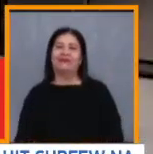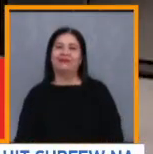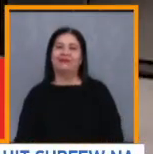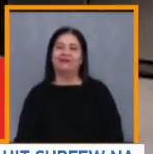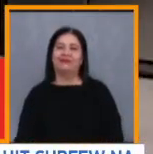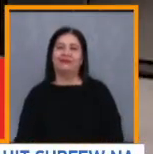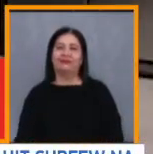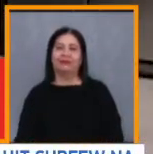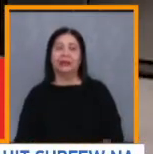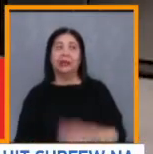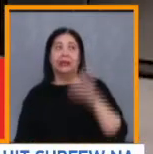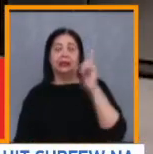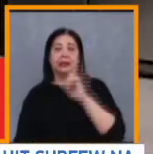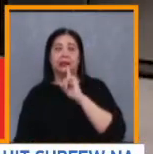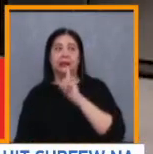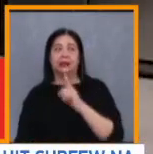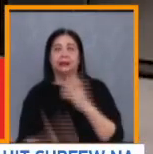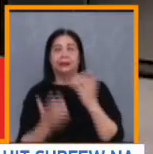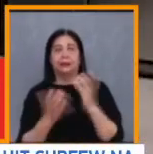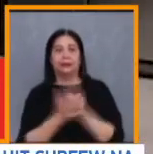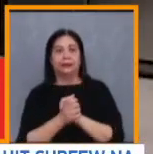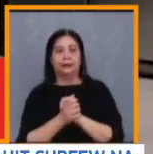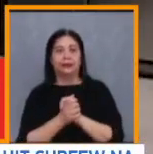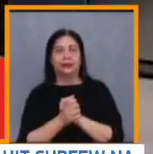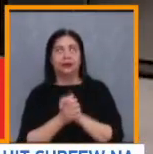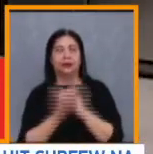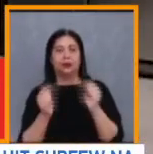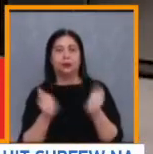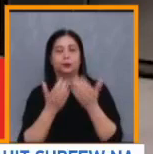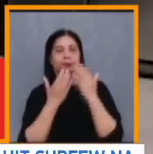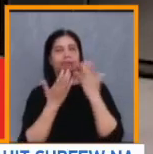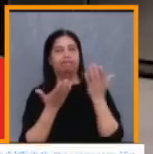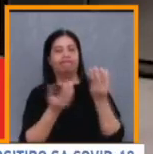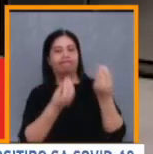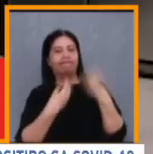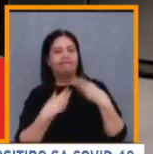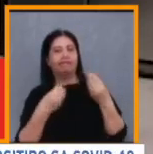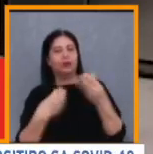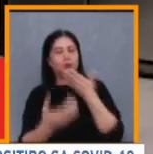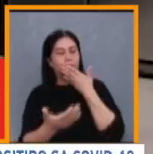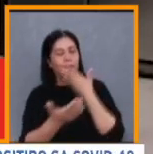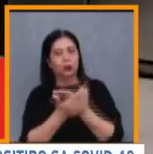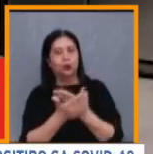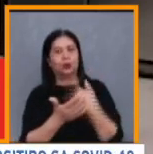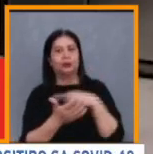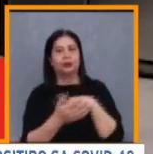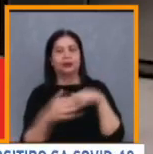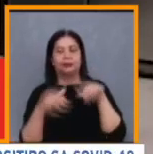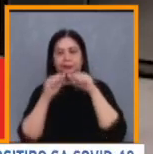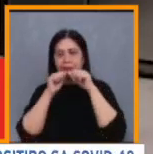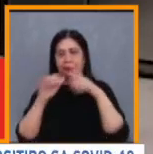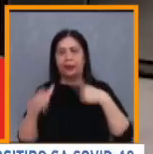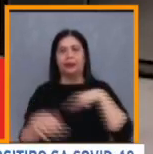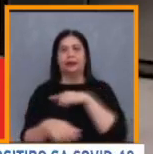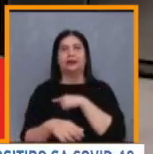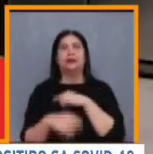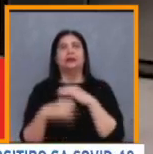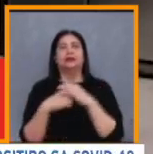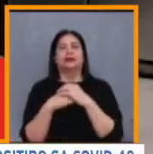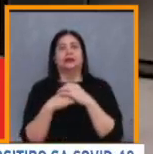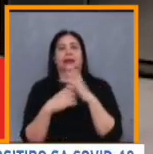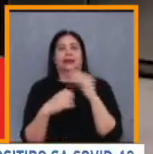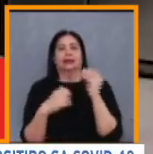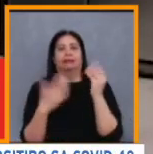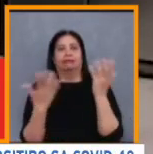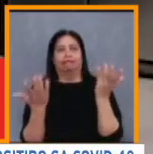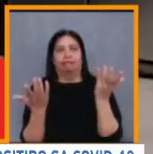has been so gracious. He's been so good. We have been so blessed. And alam mo, buti